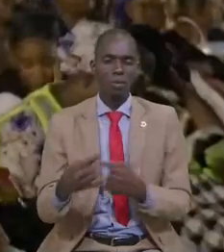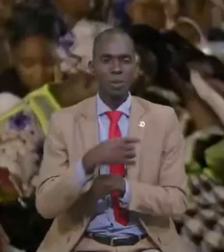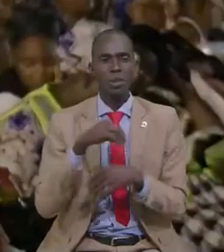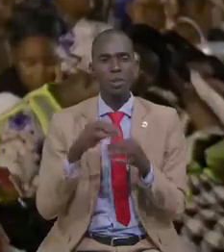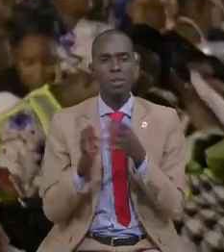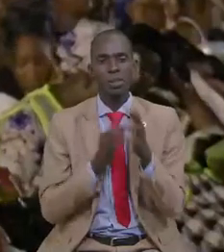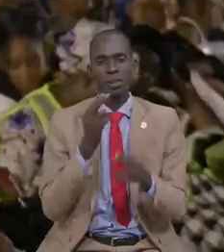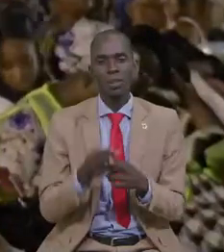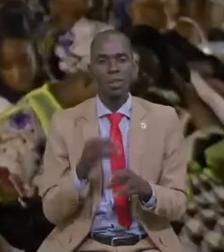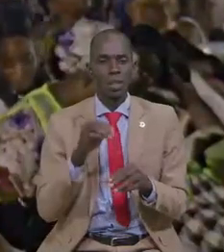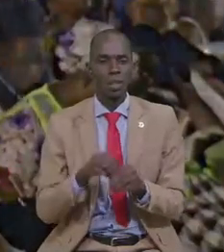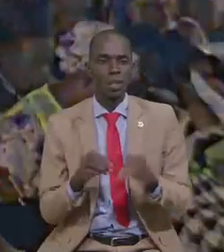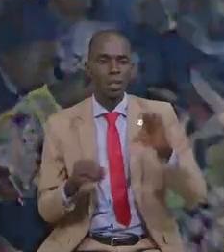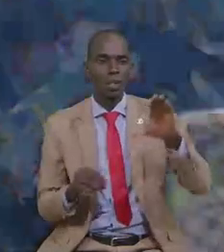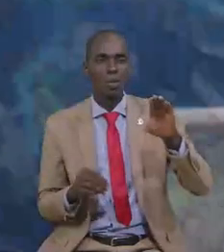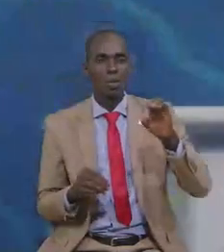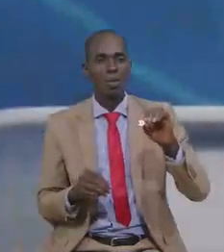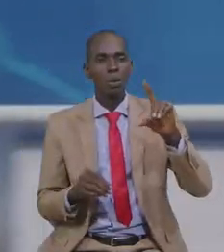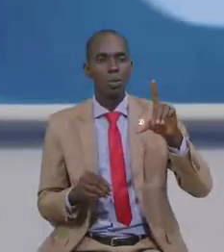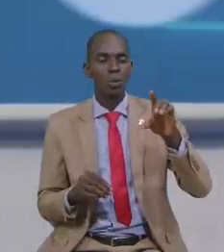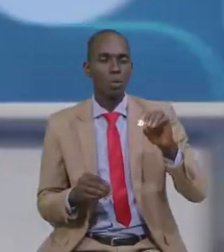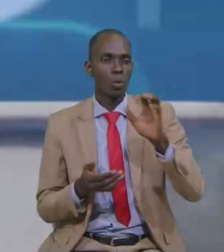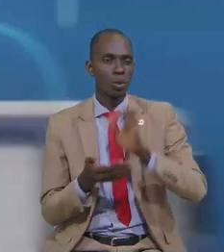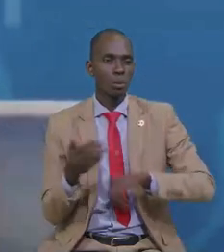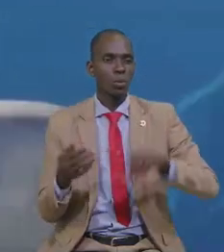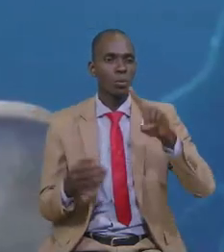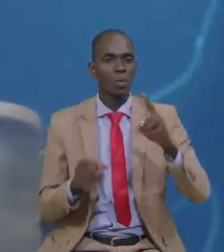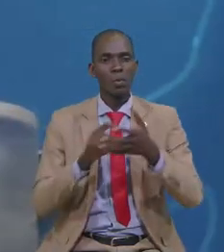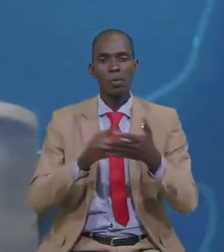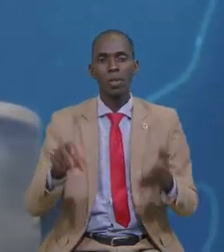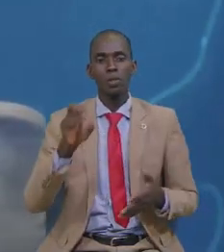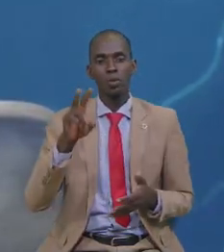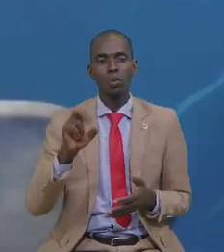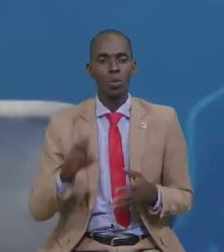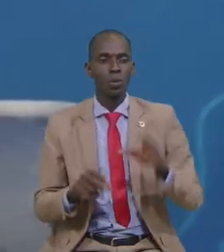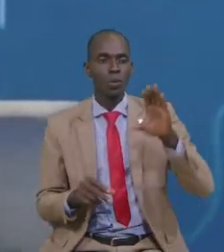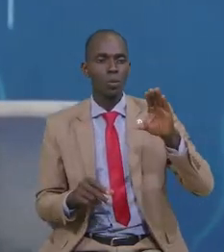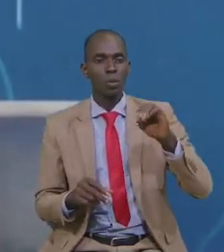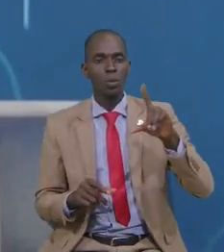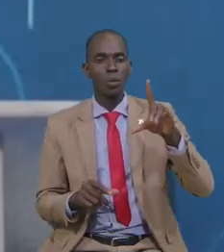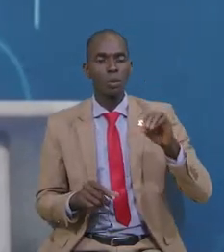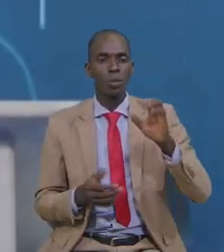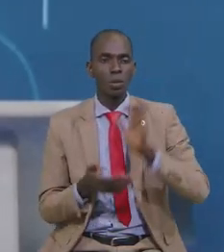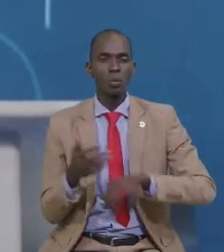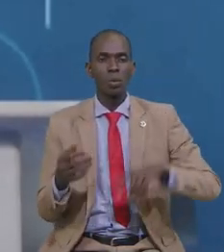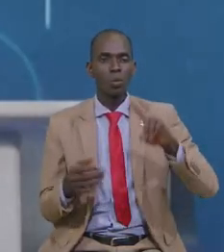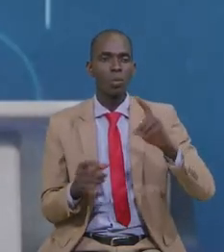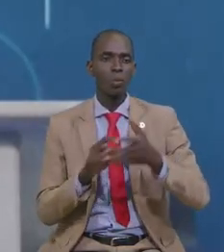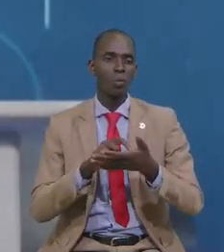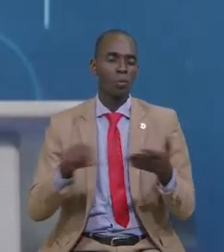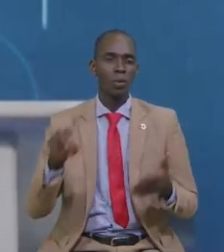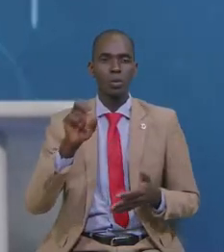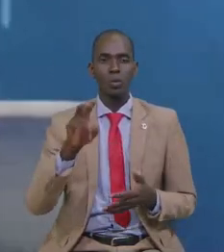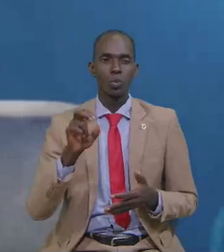votre portion ce jour. Nous allons au Colossiens chapitre 1. Colossiens chapitre